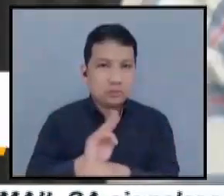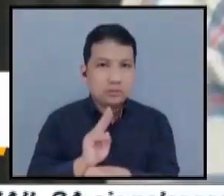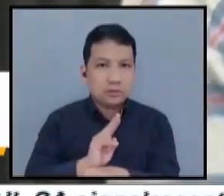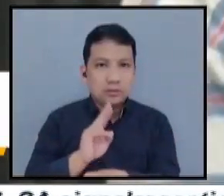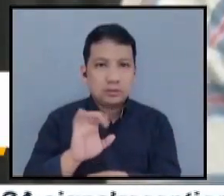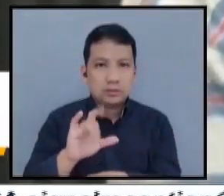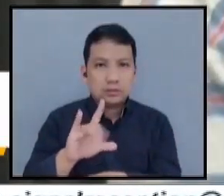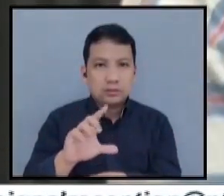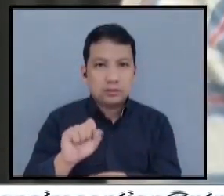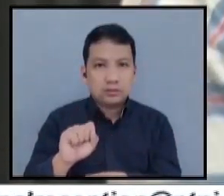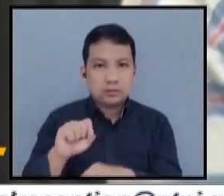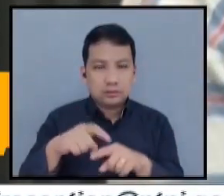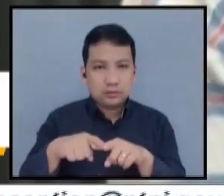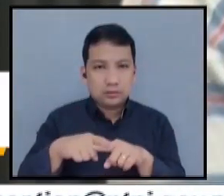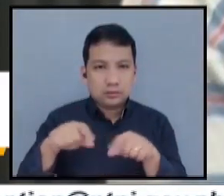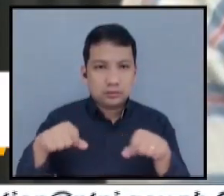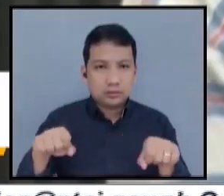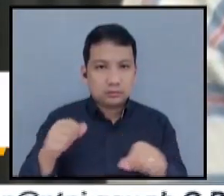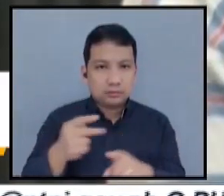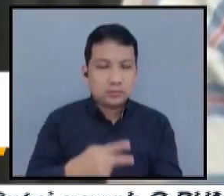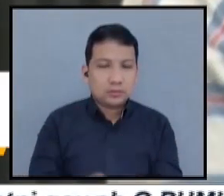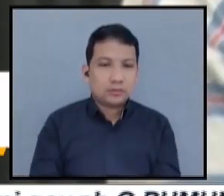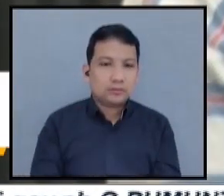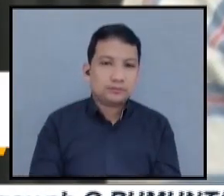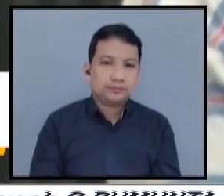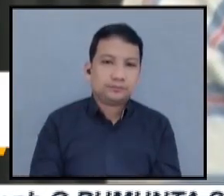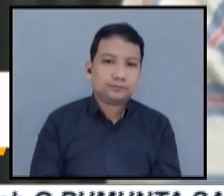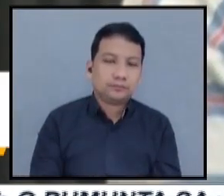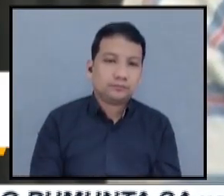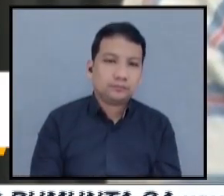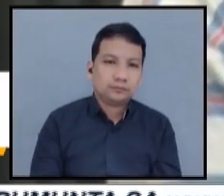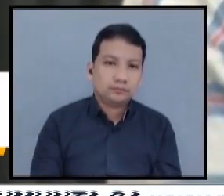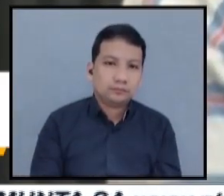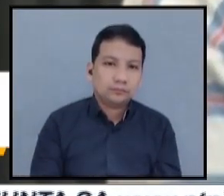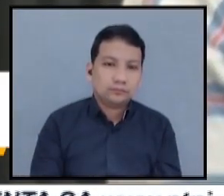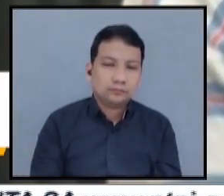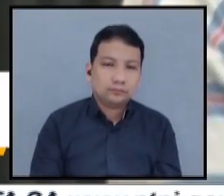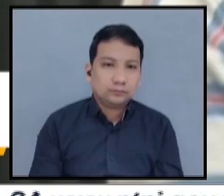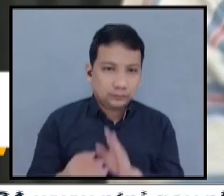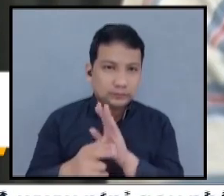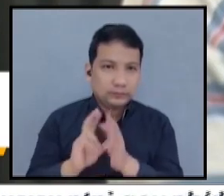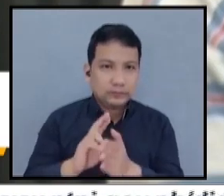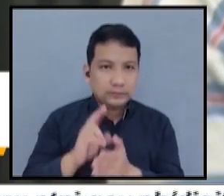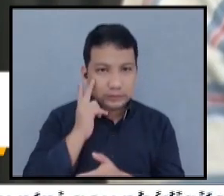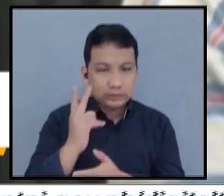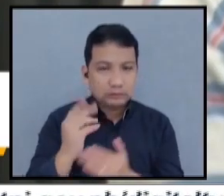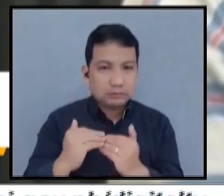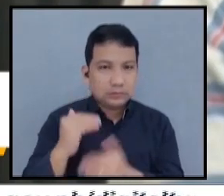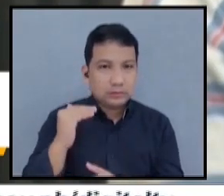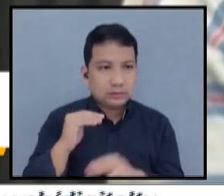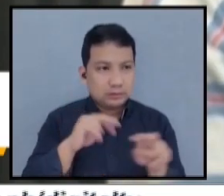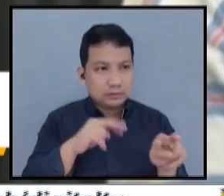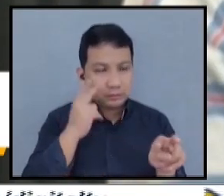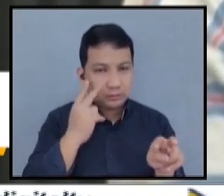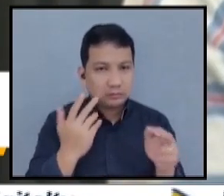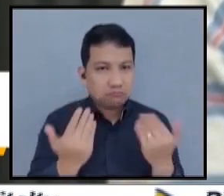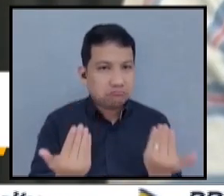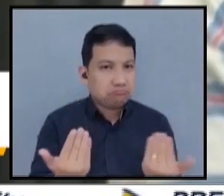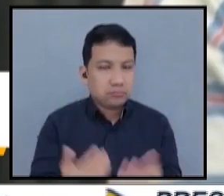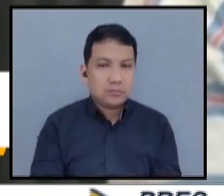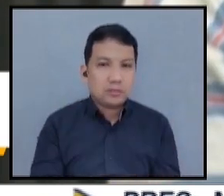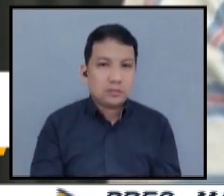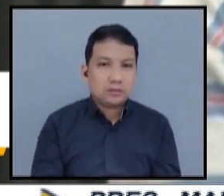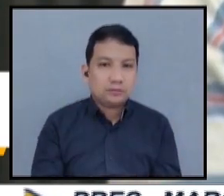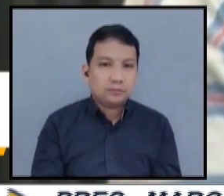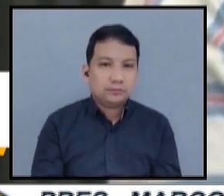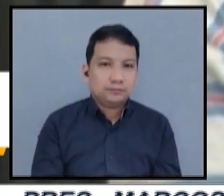vehicles. We'll have to revisit then. Siguro tingnan namin yan.